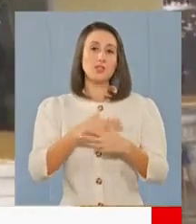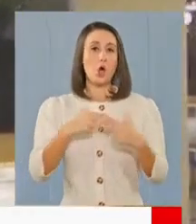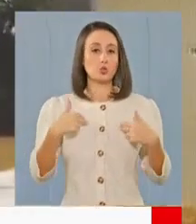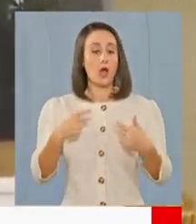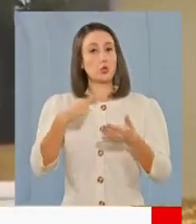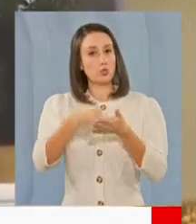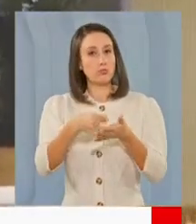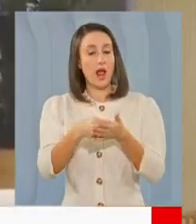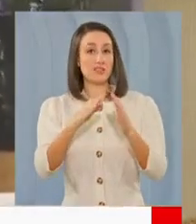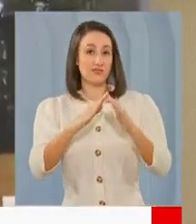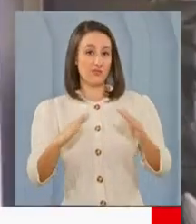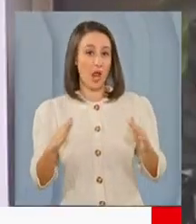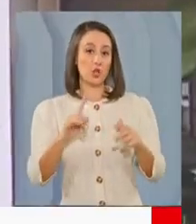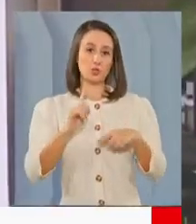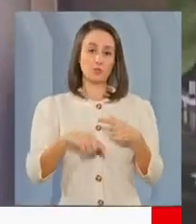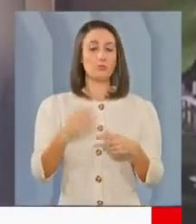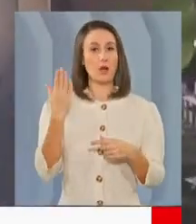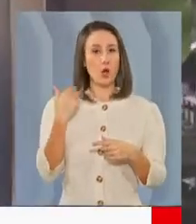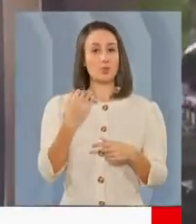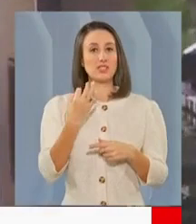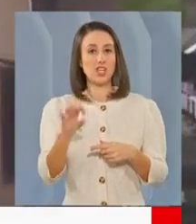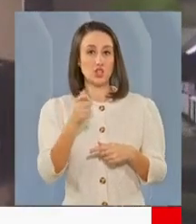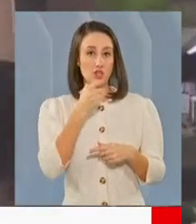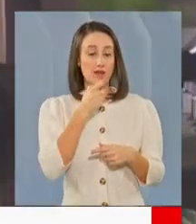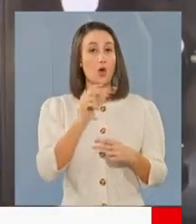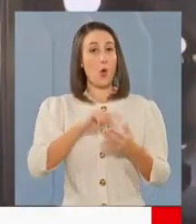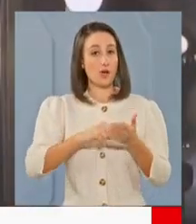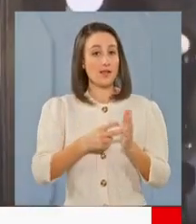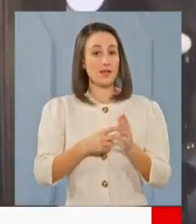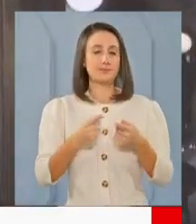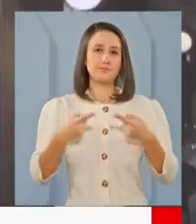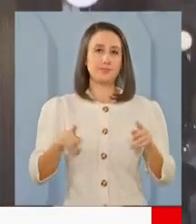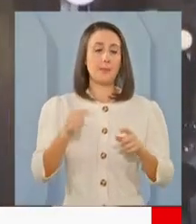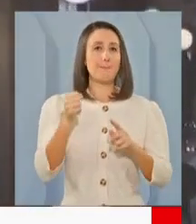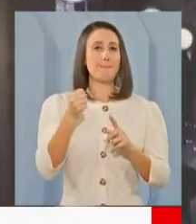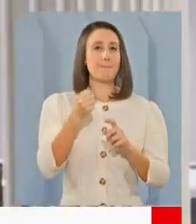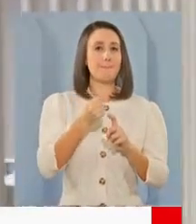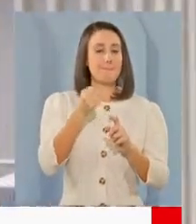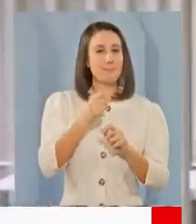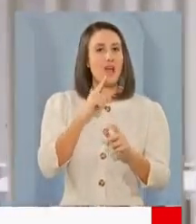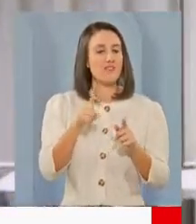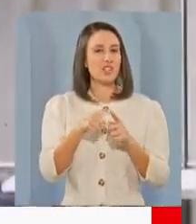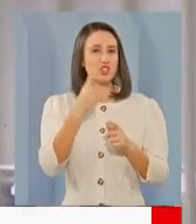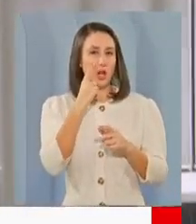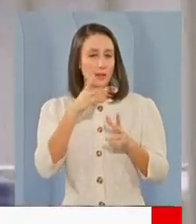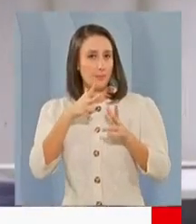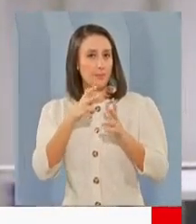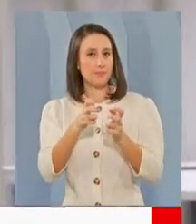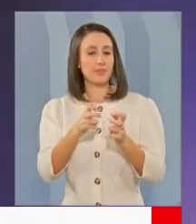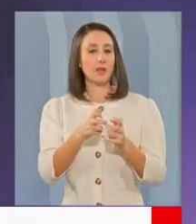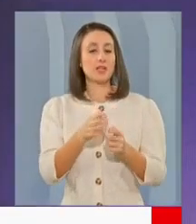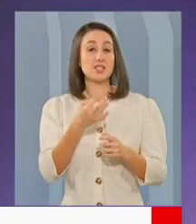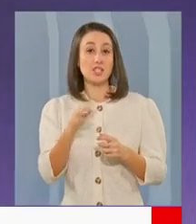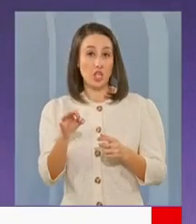judecat pentru a cumpăra vila iar în urmă cu aproximativ 10 ani organizat controversatele partide de vânătoare soldate cu zeci de mistreți